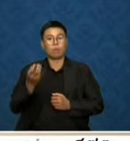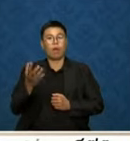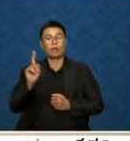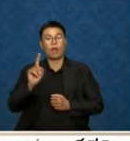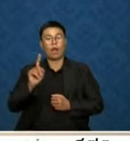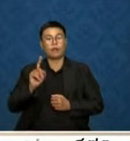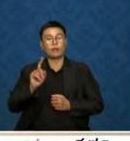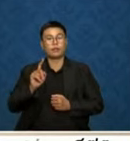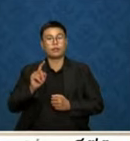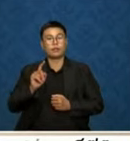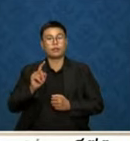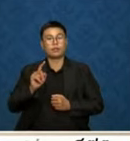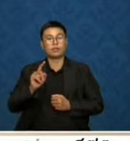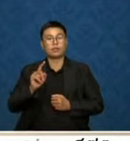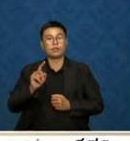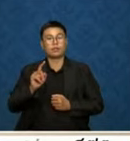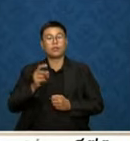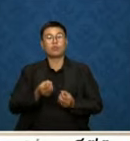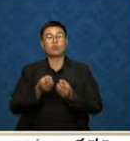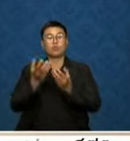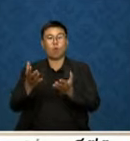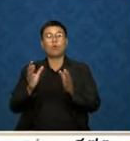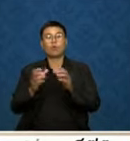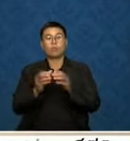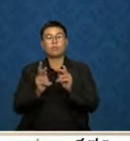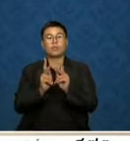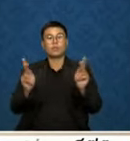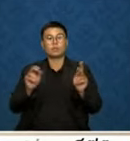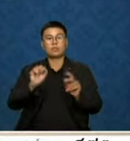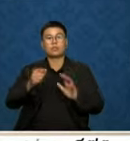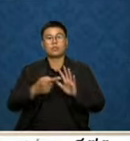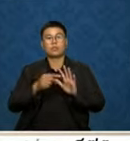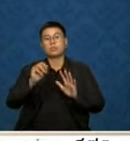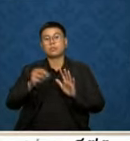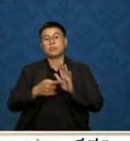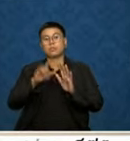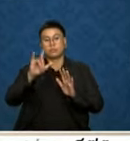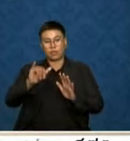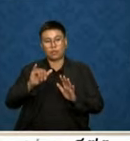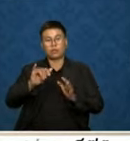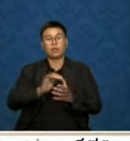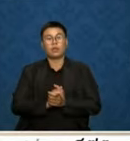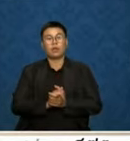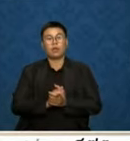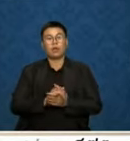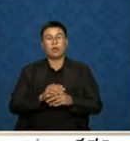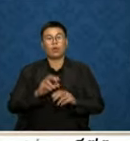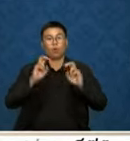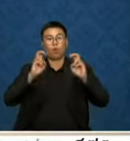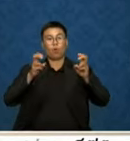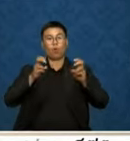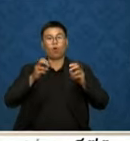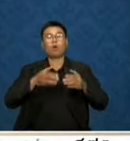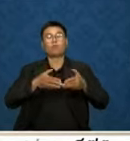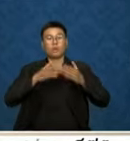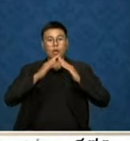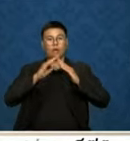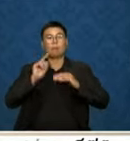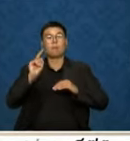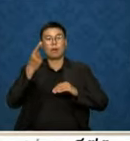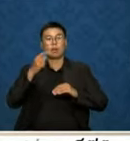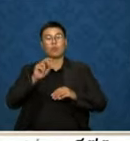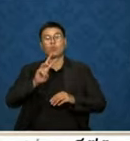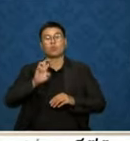ห็นว่าให้ส่งให้กรรมการสามัญทีนี้ยติท่านเอกราชเนี่ยบอกว่าให้ตั้งกรรมการวิส